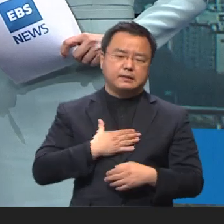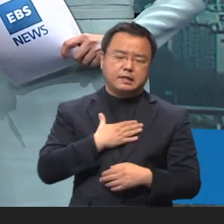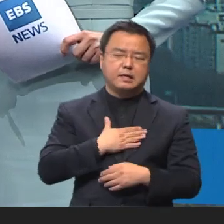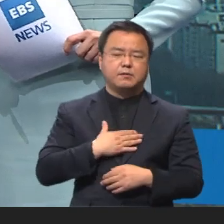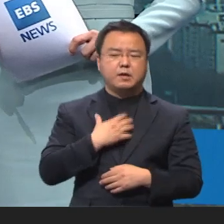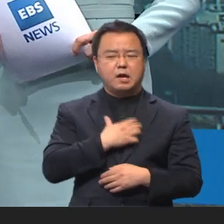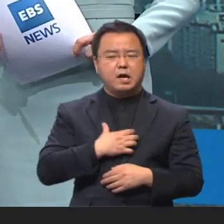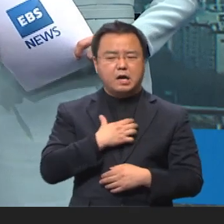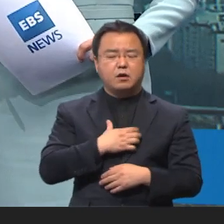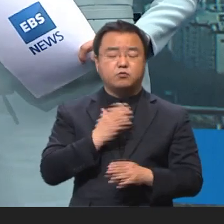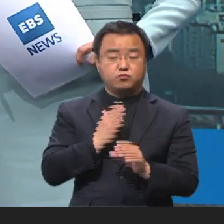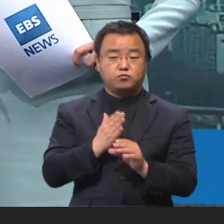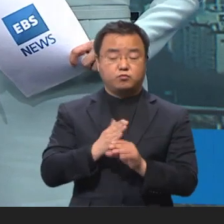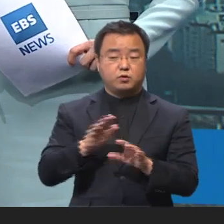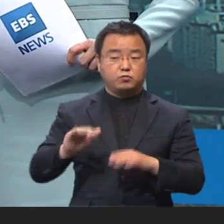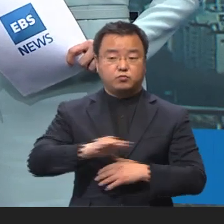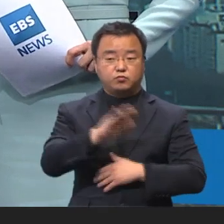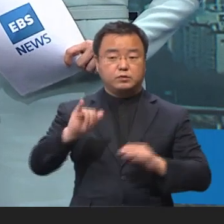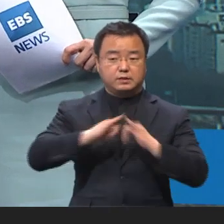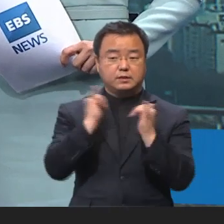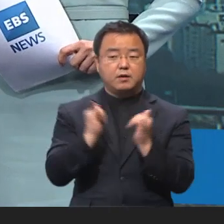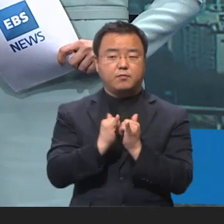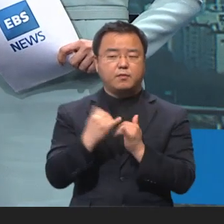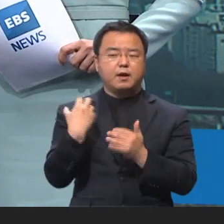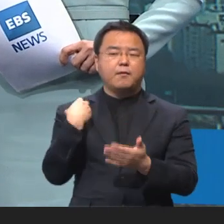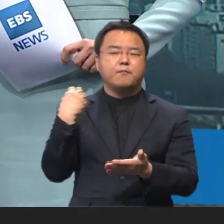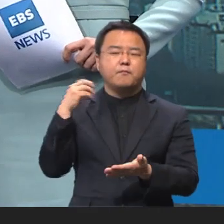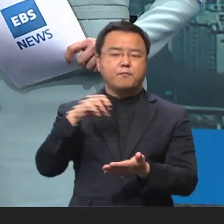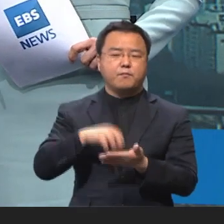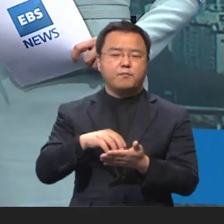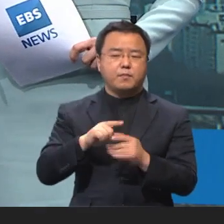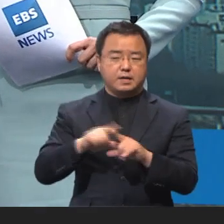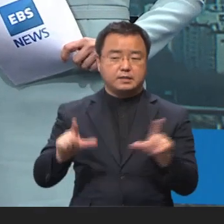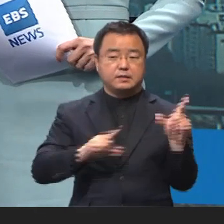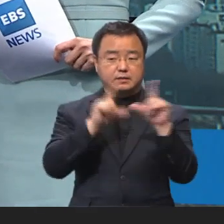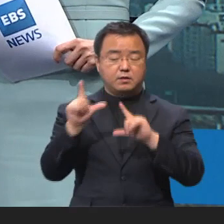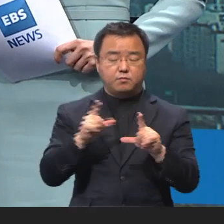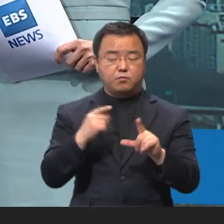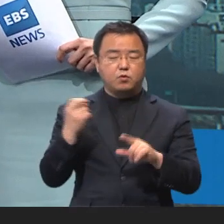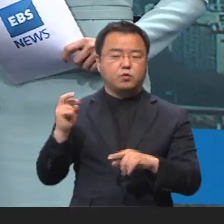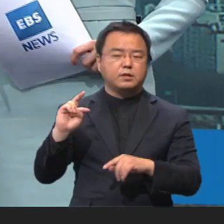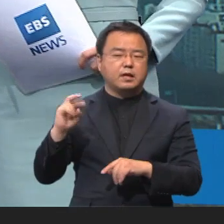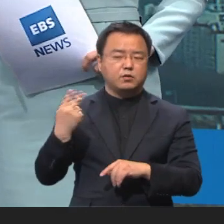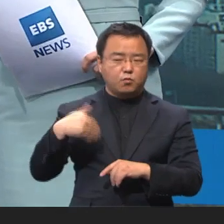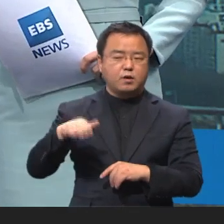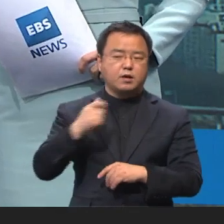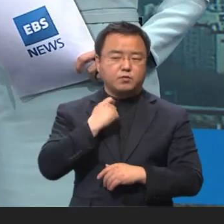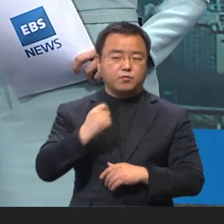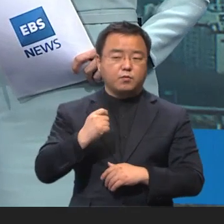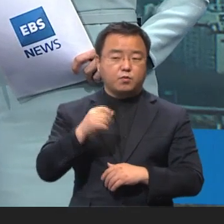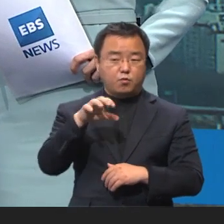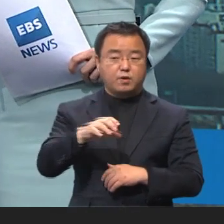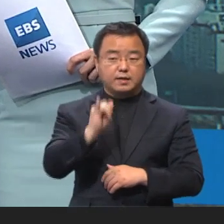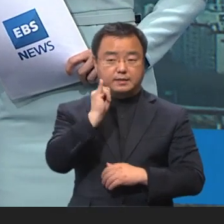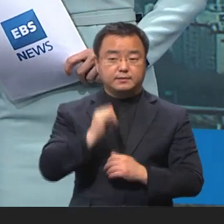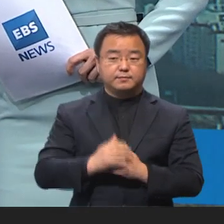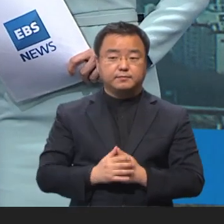사회가 정상화돼서 일상으로 돌아가길 바라는 마음들이 한데 모이는 공간이 있다고 하는데요. 뉴스G에서